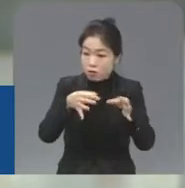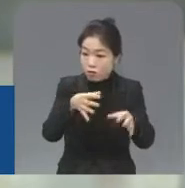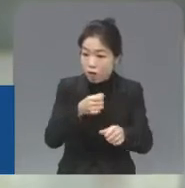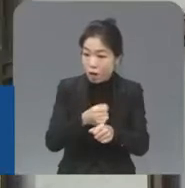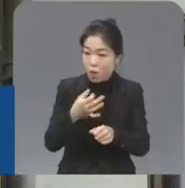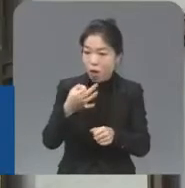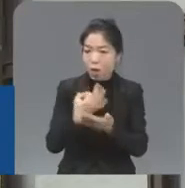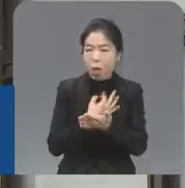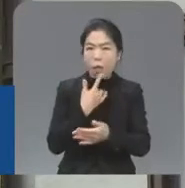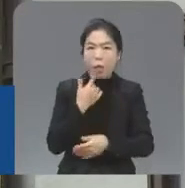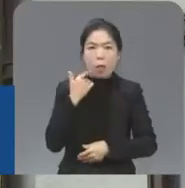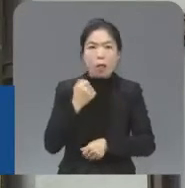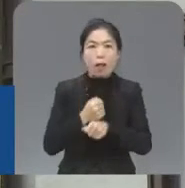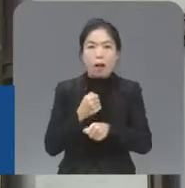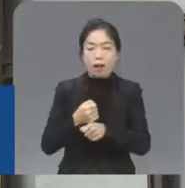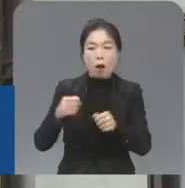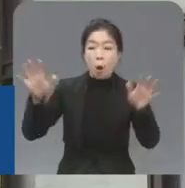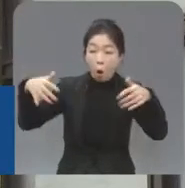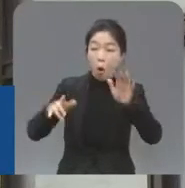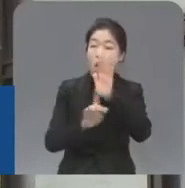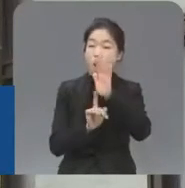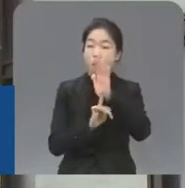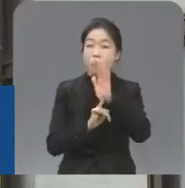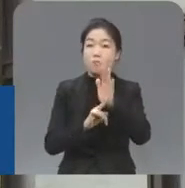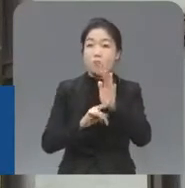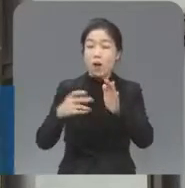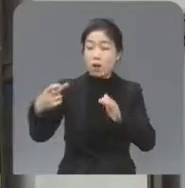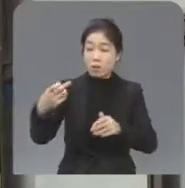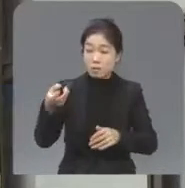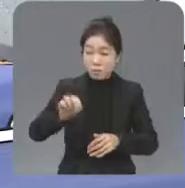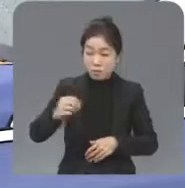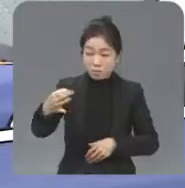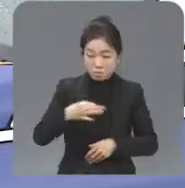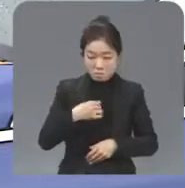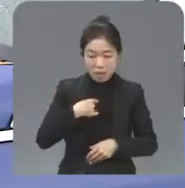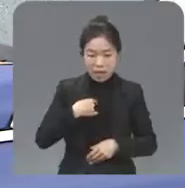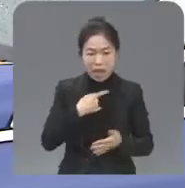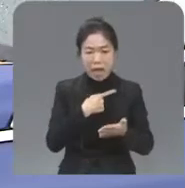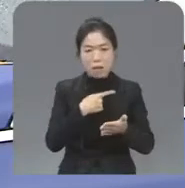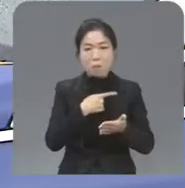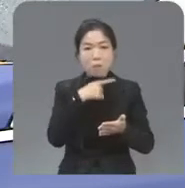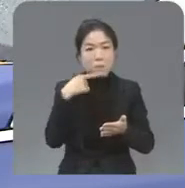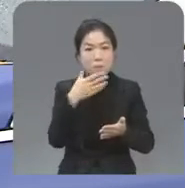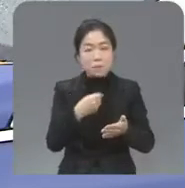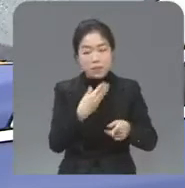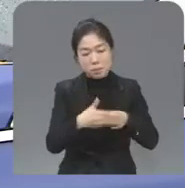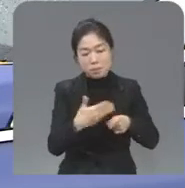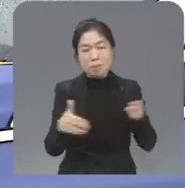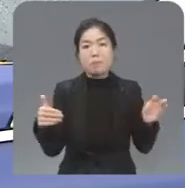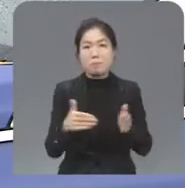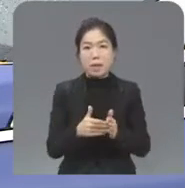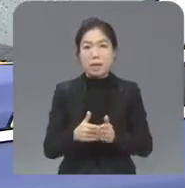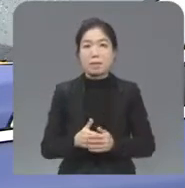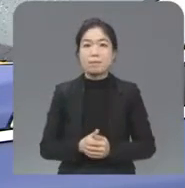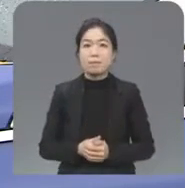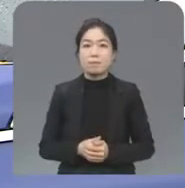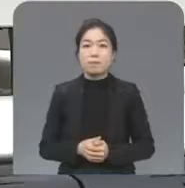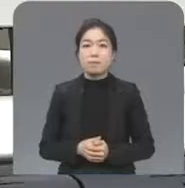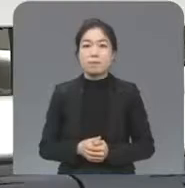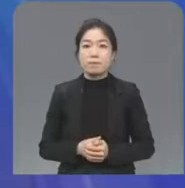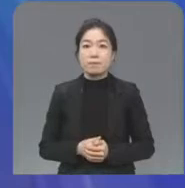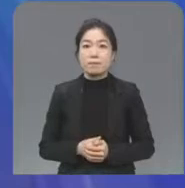돈을 벌 수 있다고 투자자들을 모집한 뒤 이 돈으로 본인의 부채를 일부 상환한 것으로 조사됐습니다.